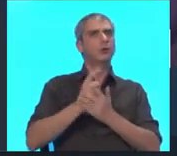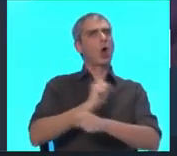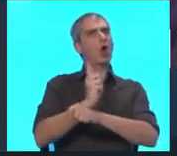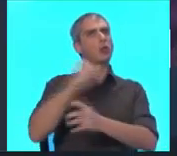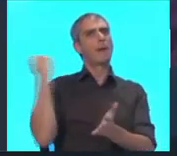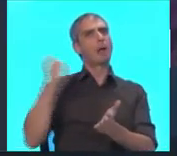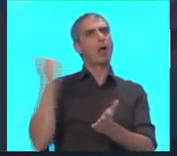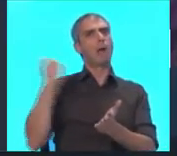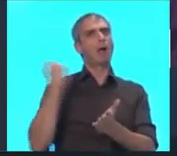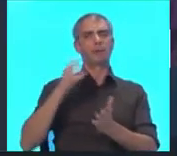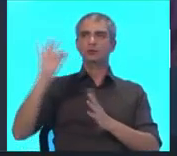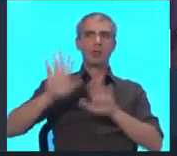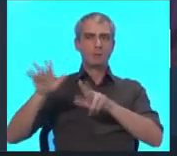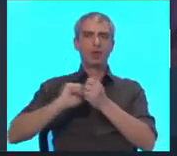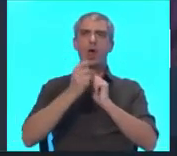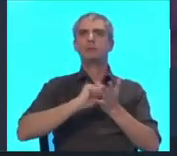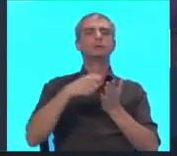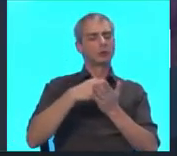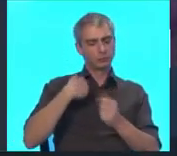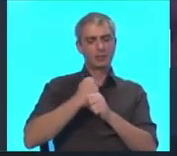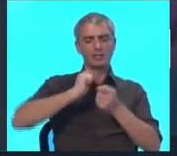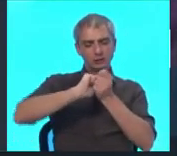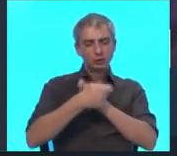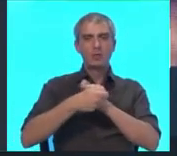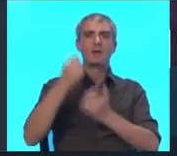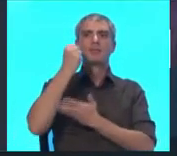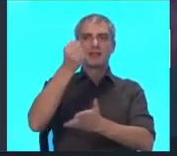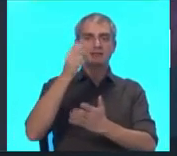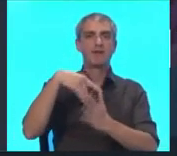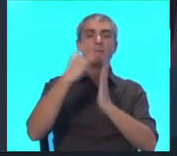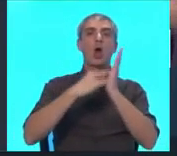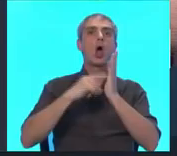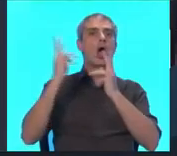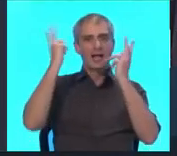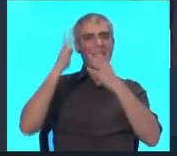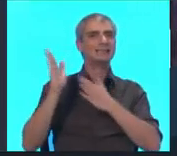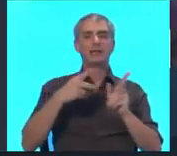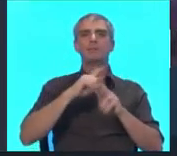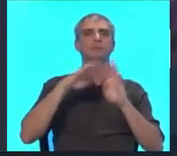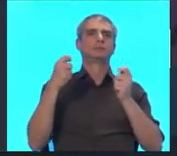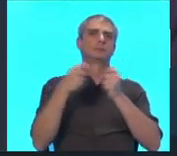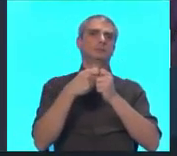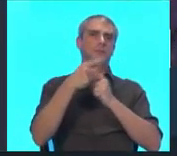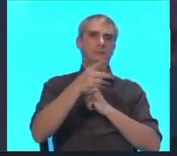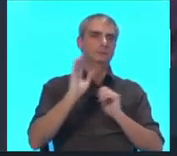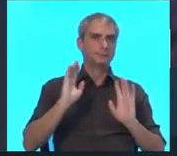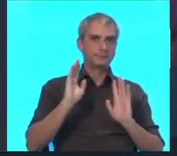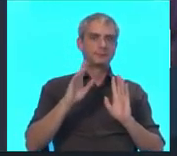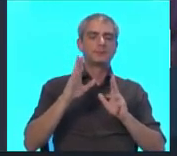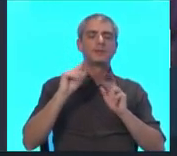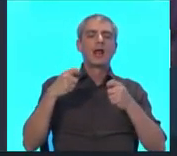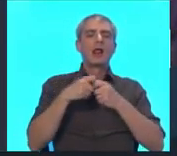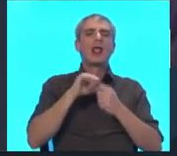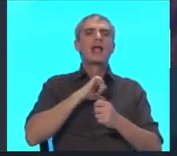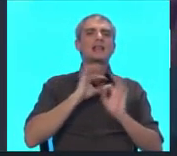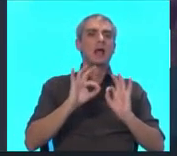או של משרד האוצר. נבצע שינויים גם בתקציב, גם בחוק ההסדרים. הכל לפי, כמובן, גופו של עניין ונושא, באופן ענייני. הם